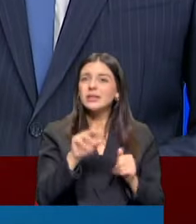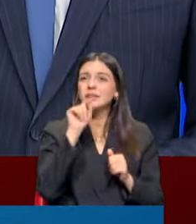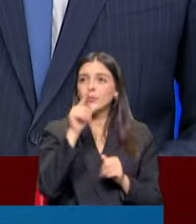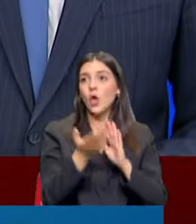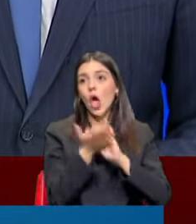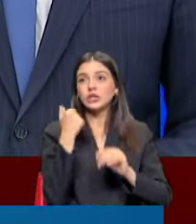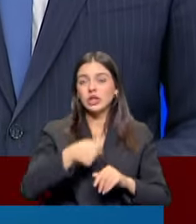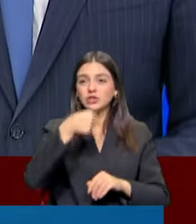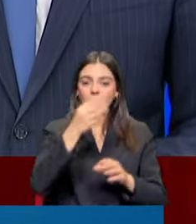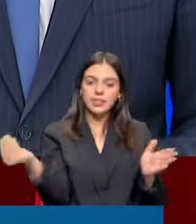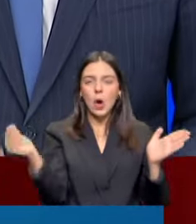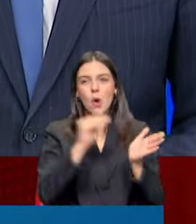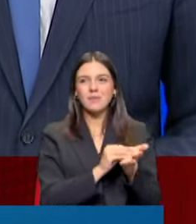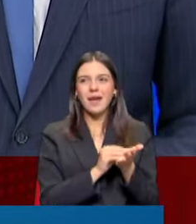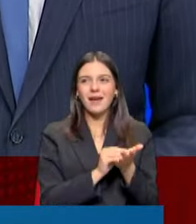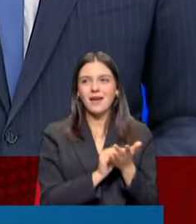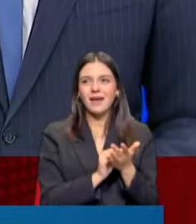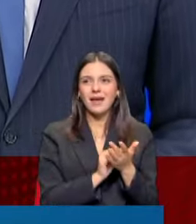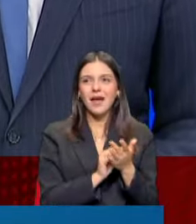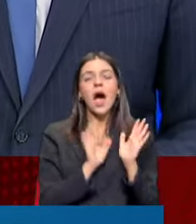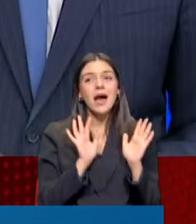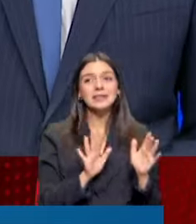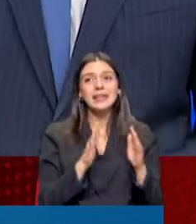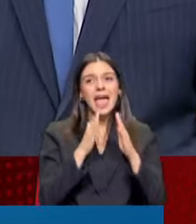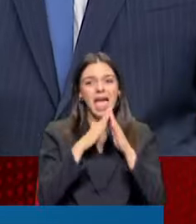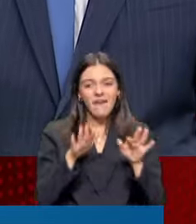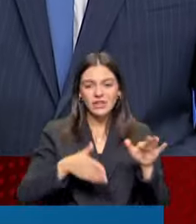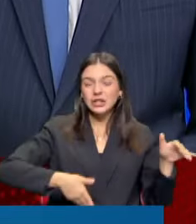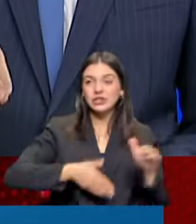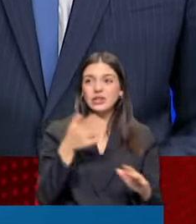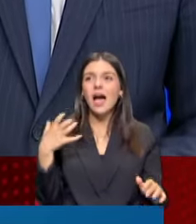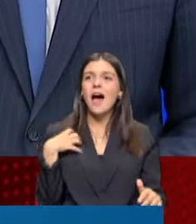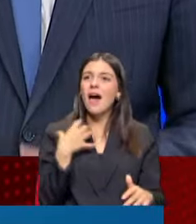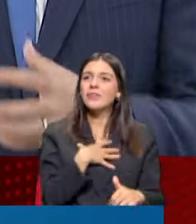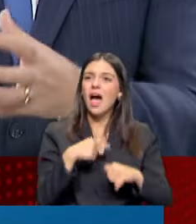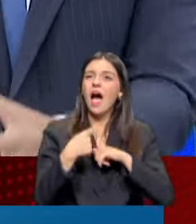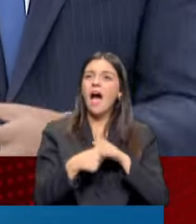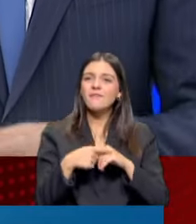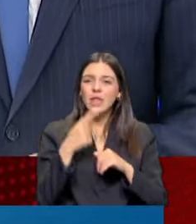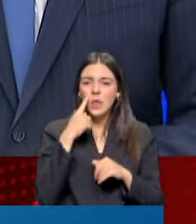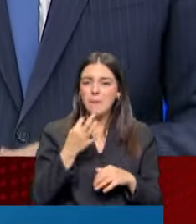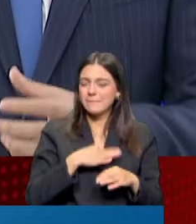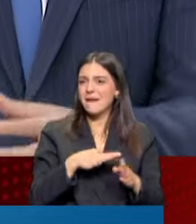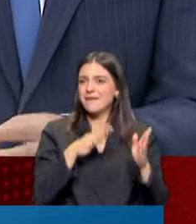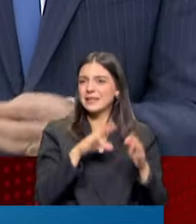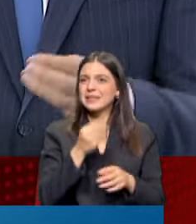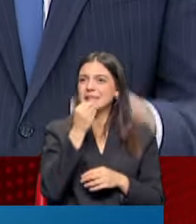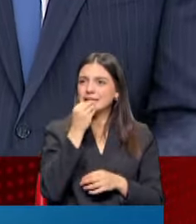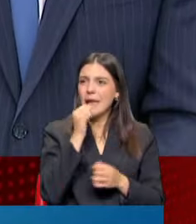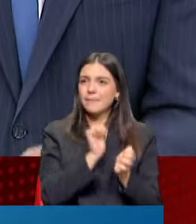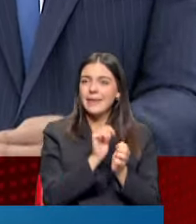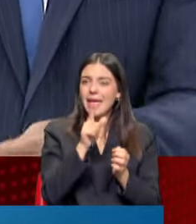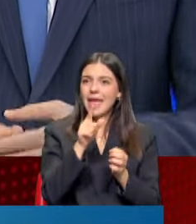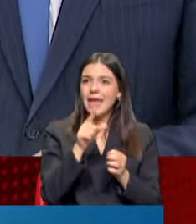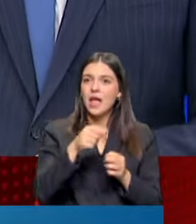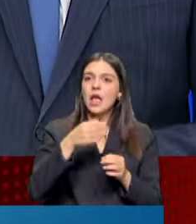önceden çantasına koymak. Aslında evden çıkarken anneye hafta başında o beslenmeye için